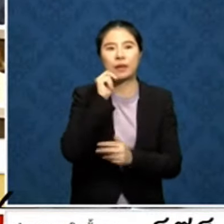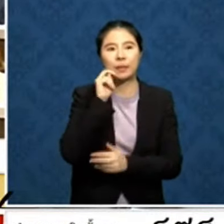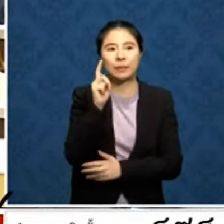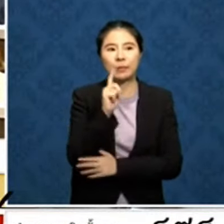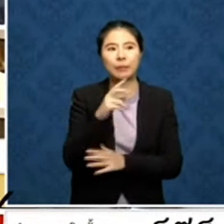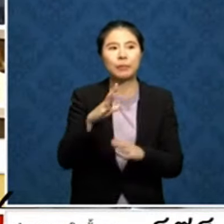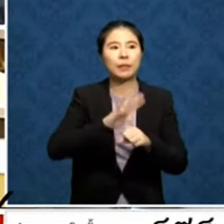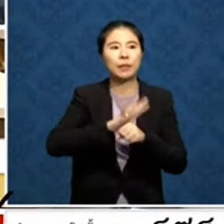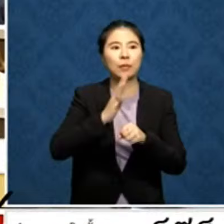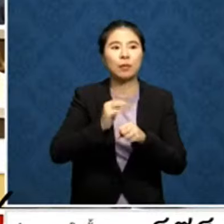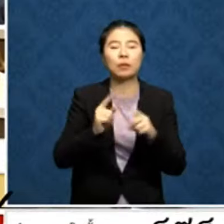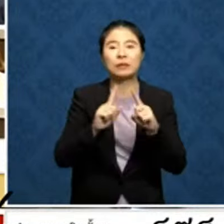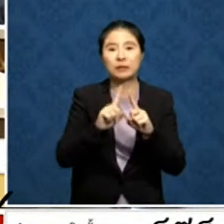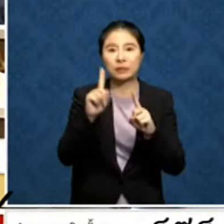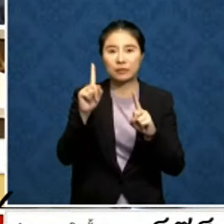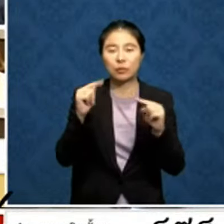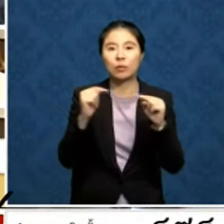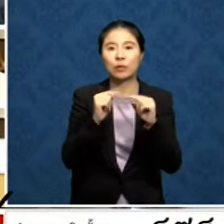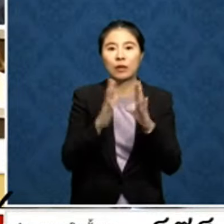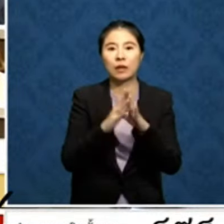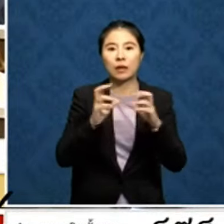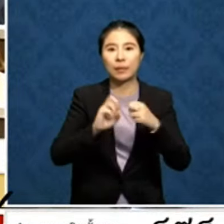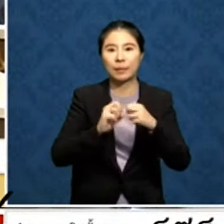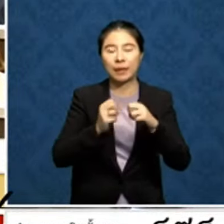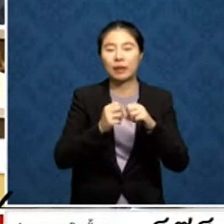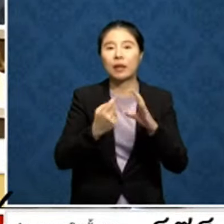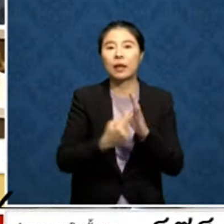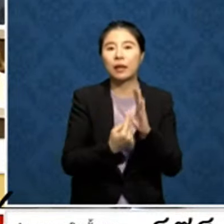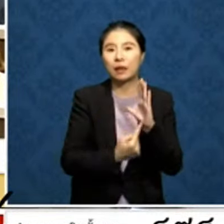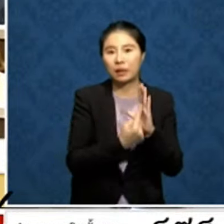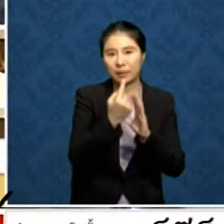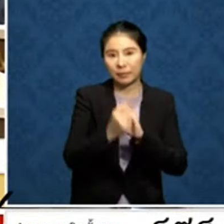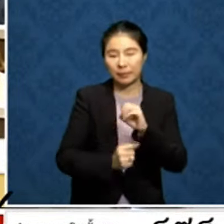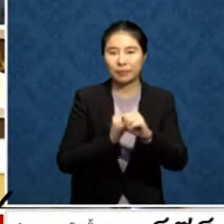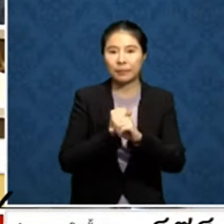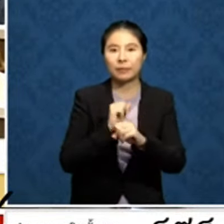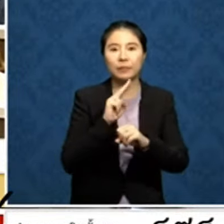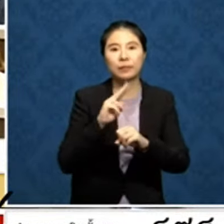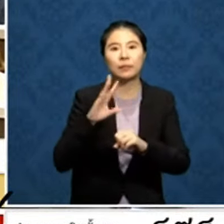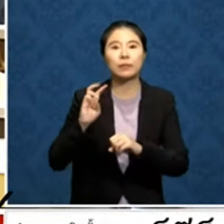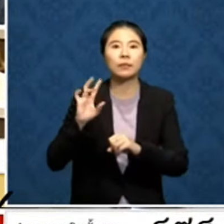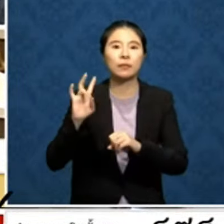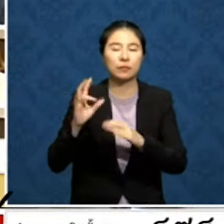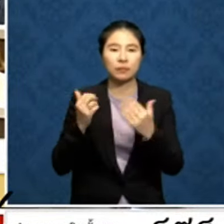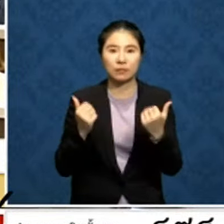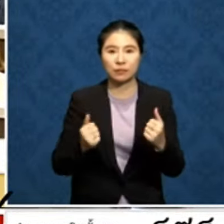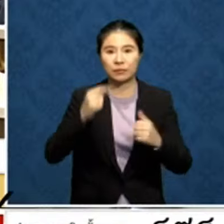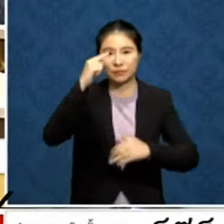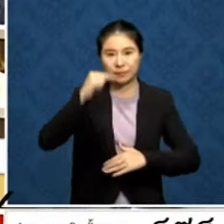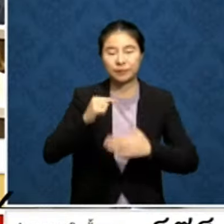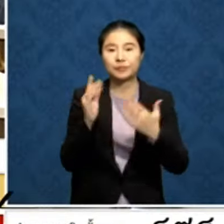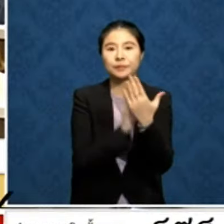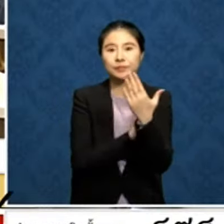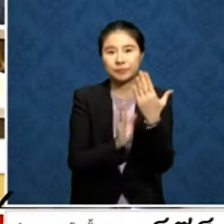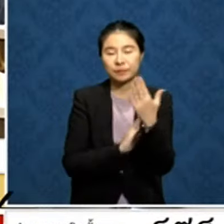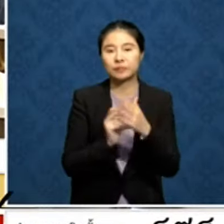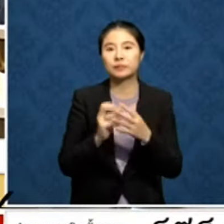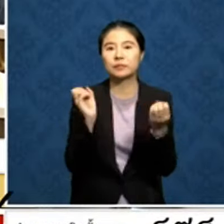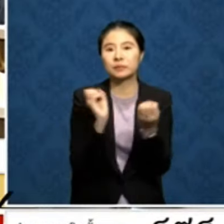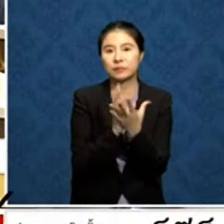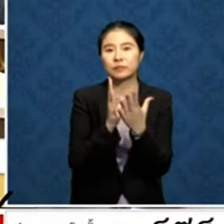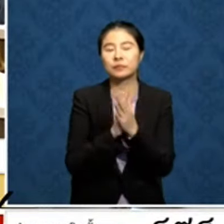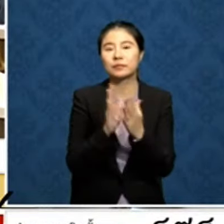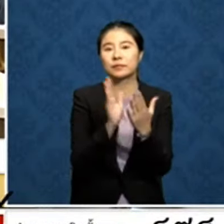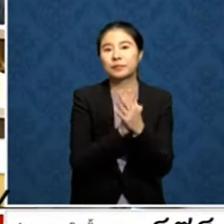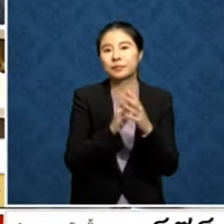ความผันผวนของสภาพภูมิอากาศจากต้นปี2567ที่ประเทศไทยของเราประสบกับประสบปรากฏการณ์แอ